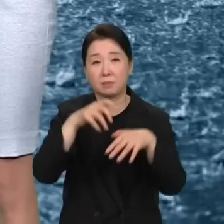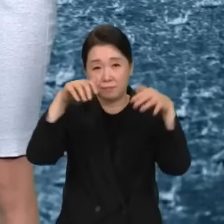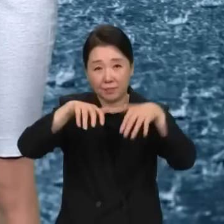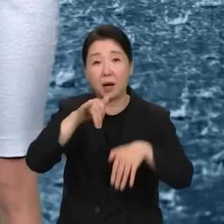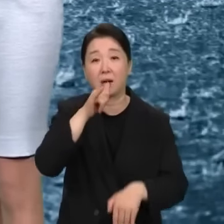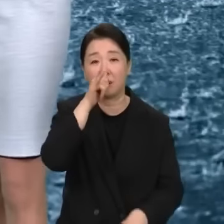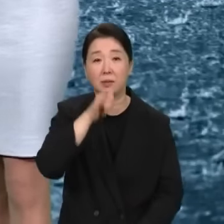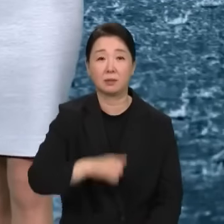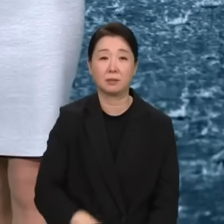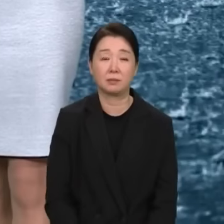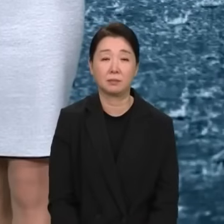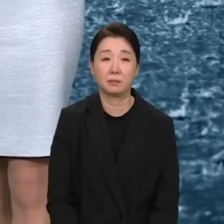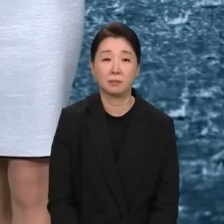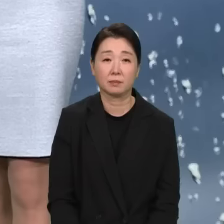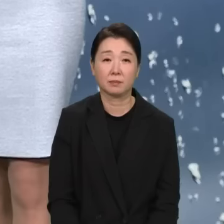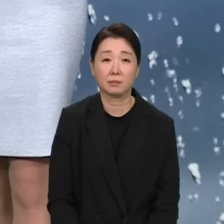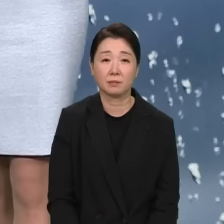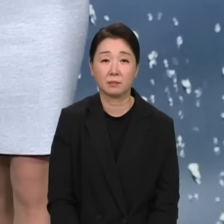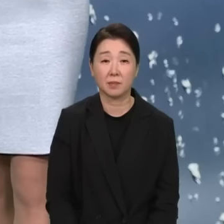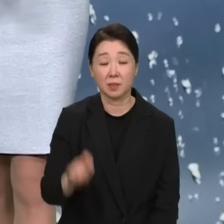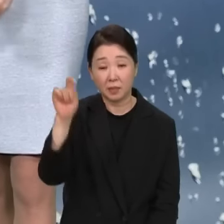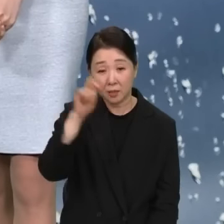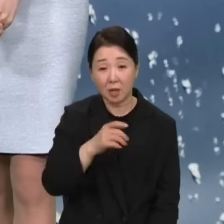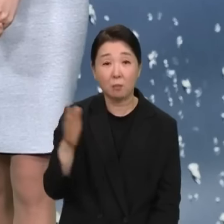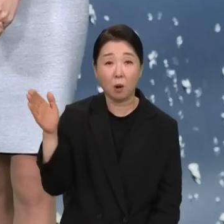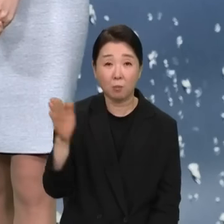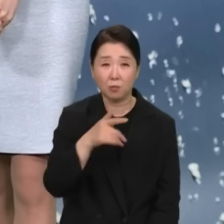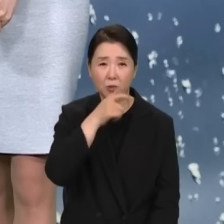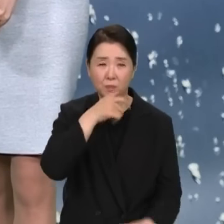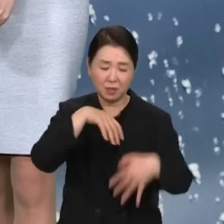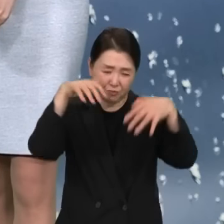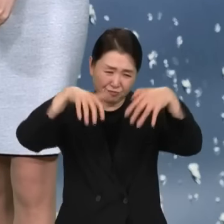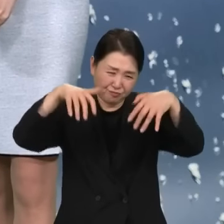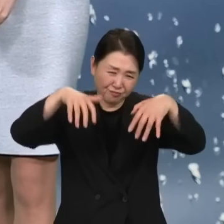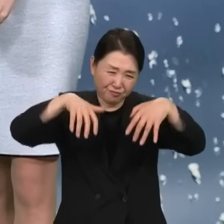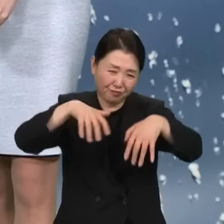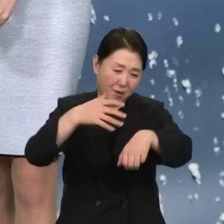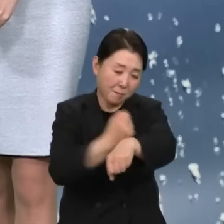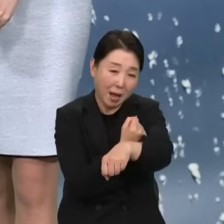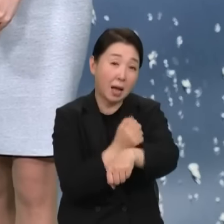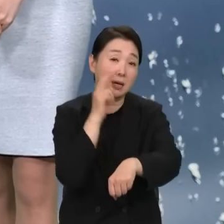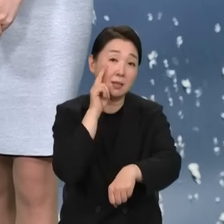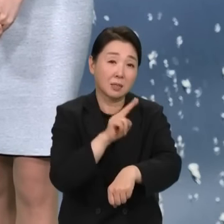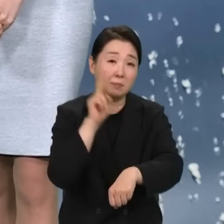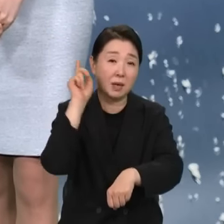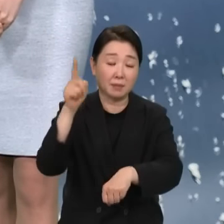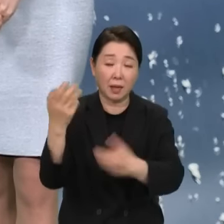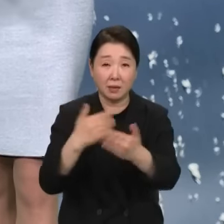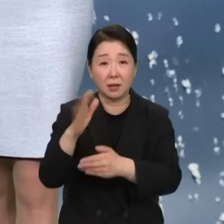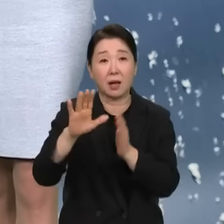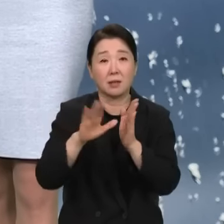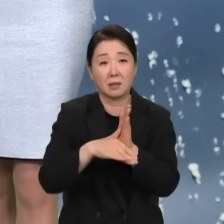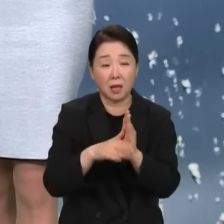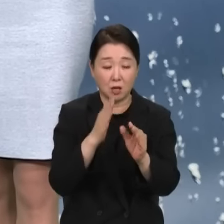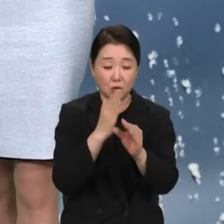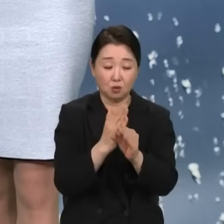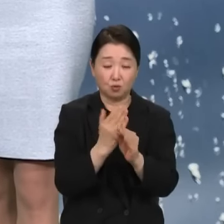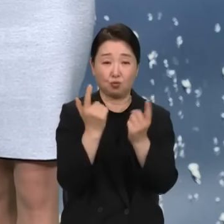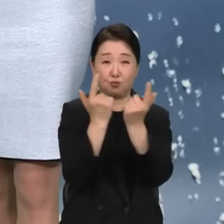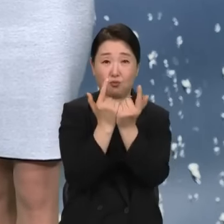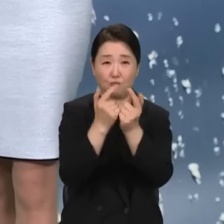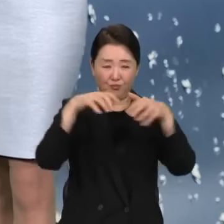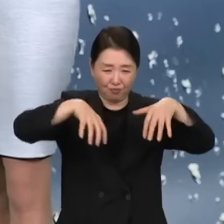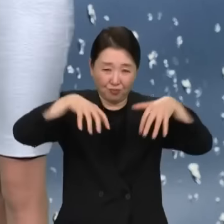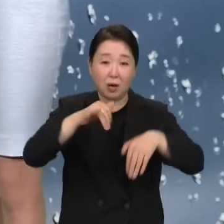120mm가 넘게 오는 곳이 있겠습니다. 새벽부터 빗줄기가 강해지면서 내일 출근길에도 중북부 지역에 강한 비를